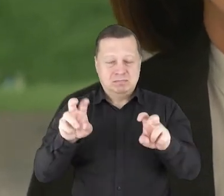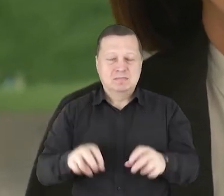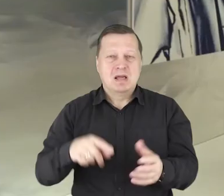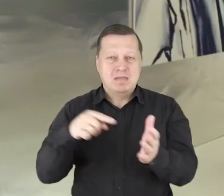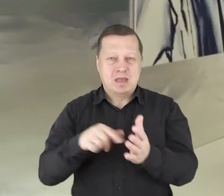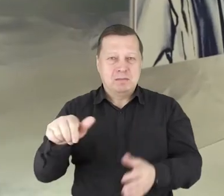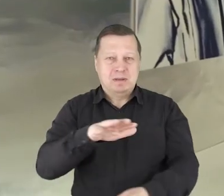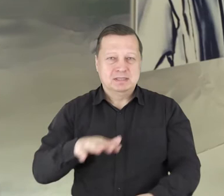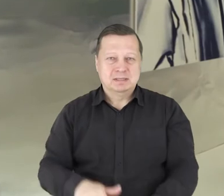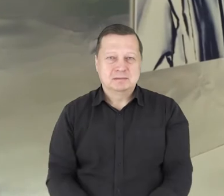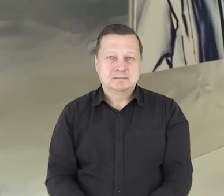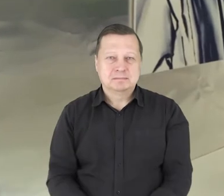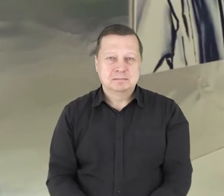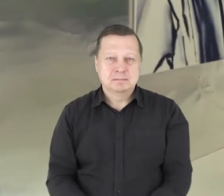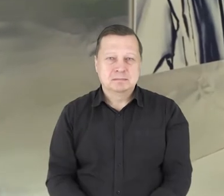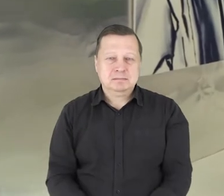pejzaż.